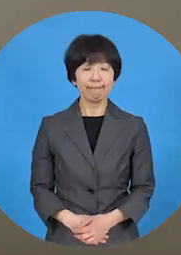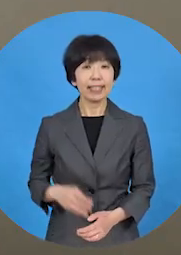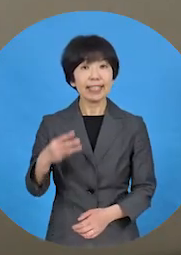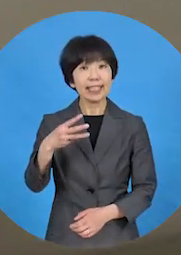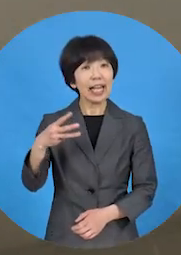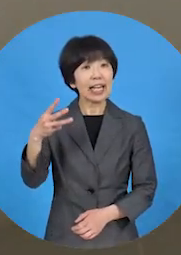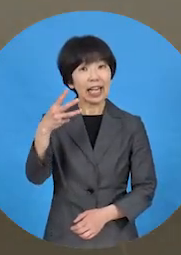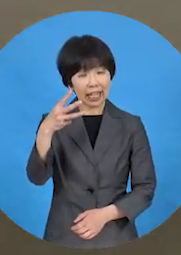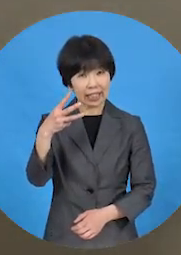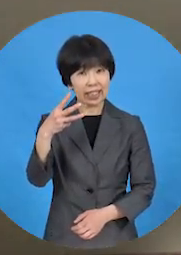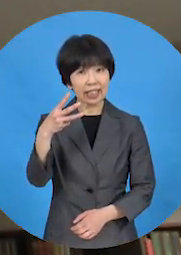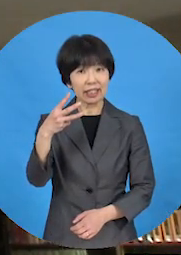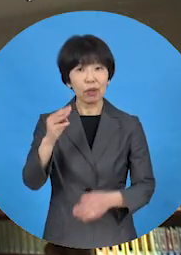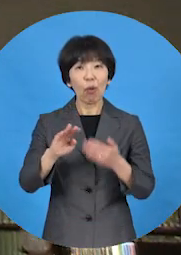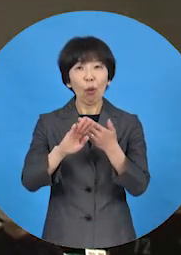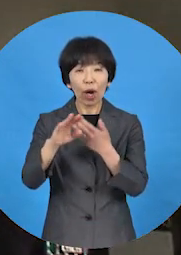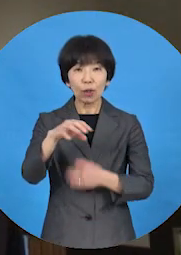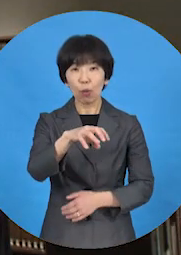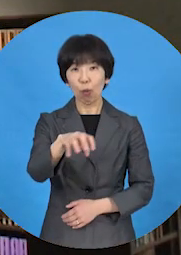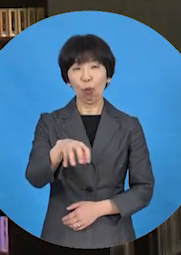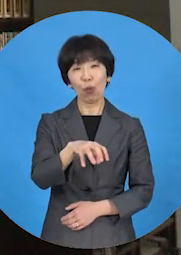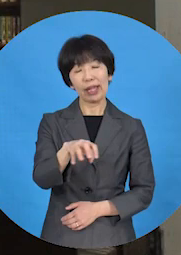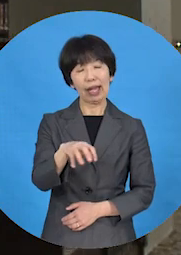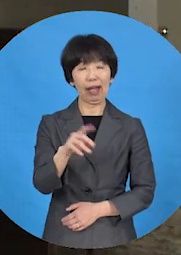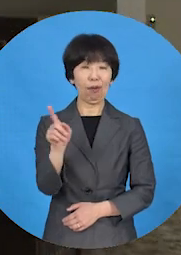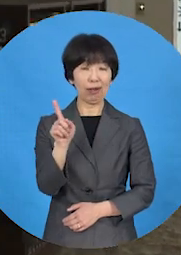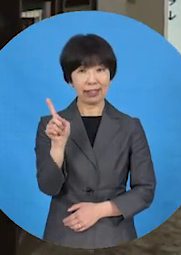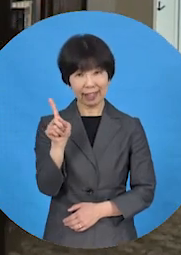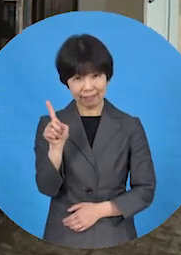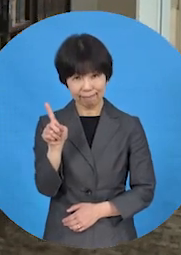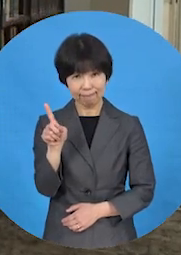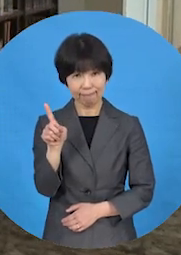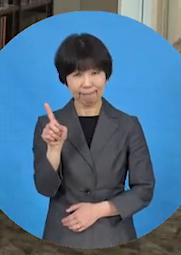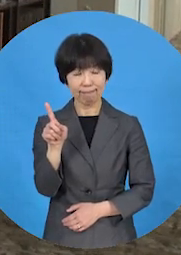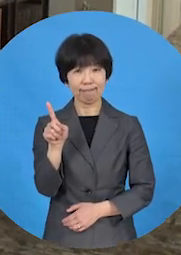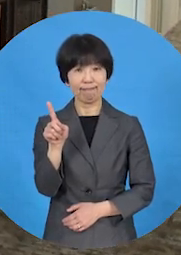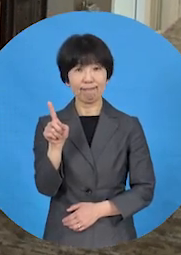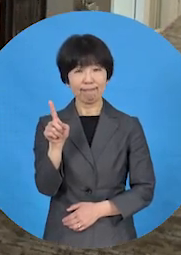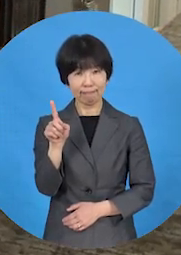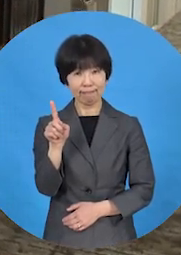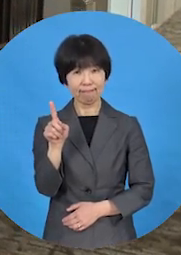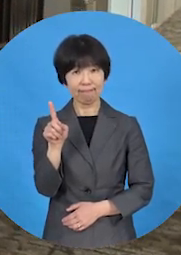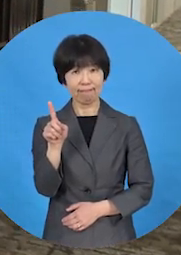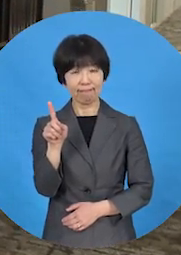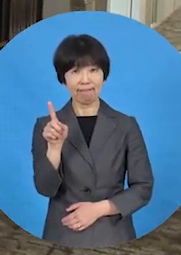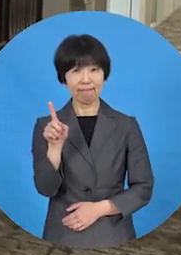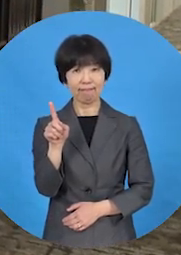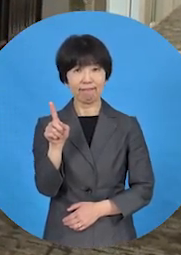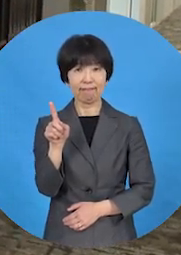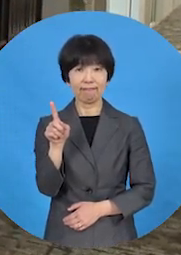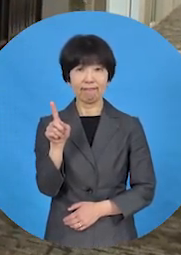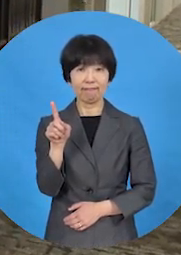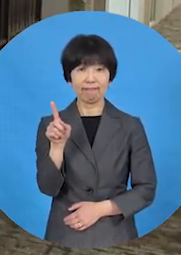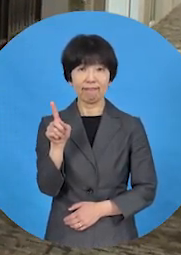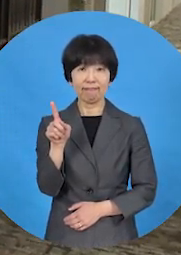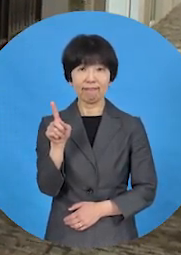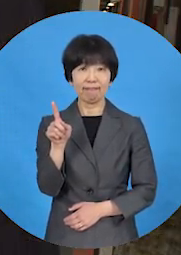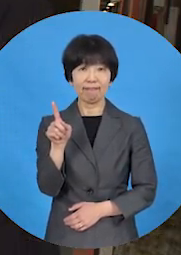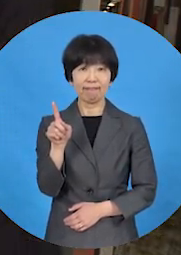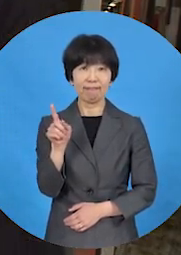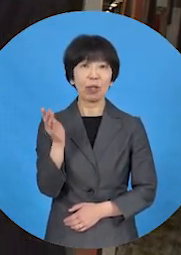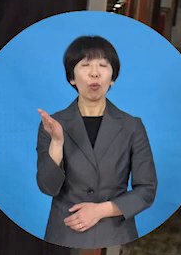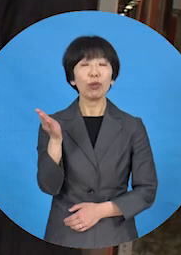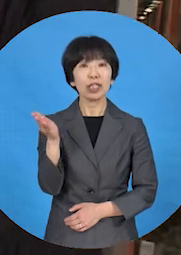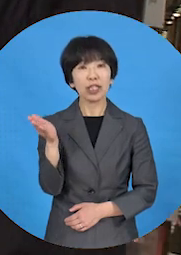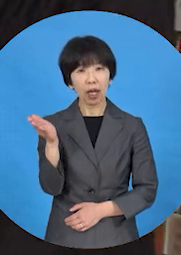同じフロアには図書館員が利用者の学習や調査を支援するコーナーが設置されました。